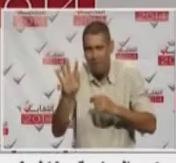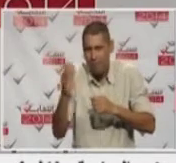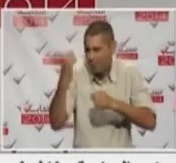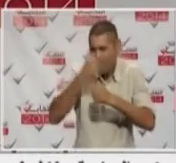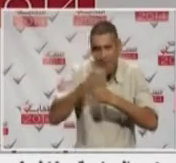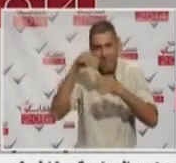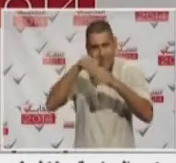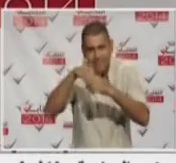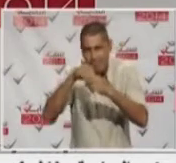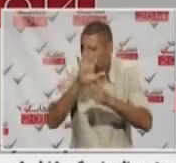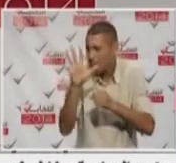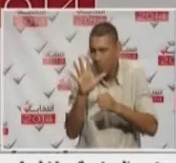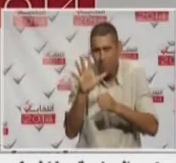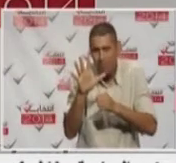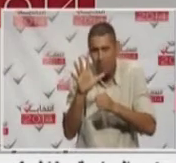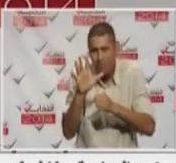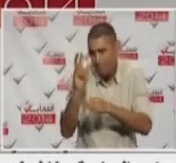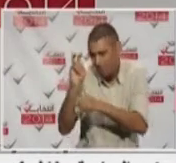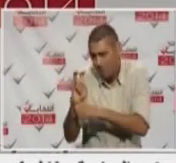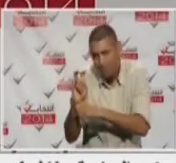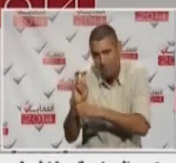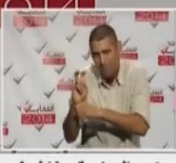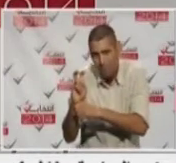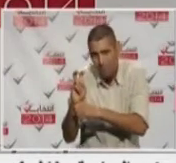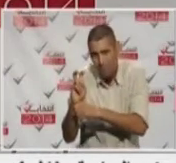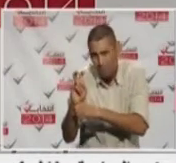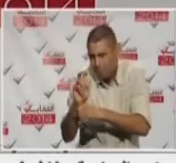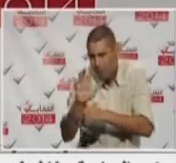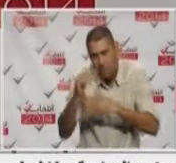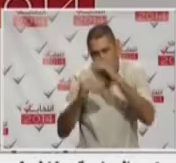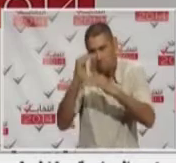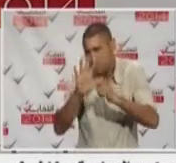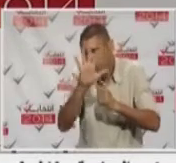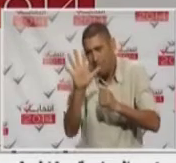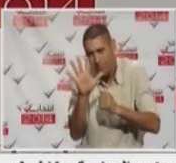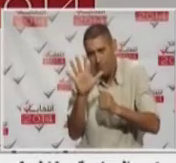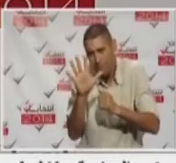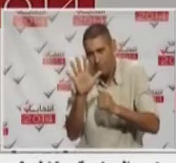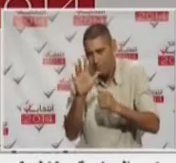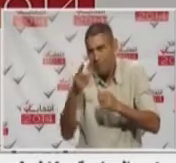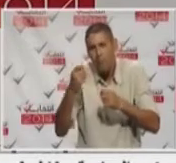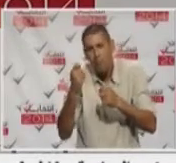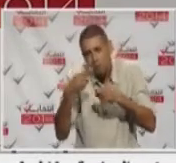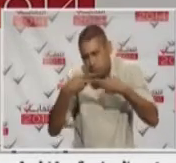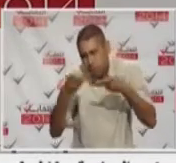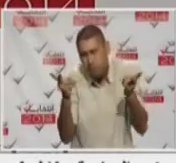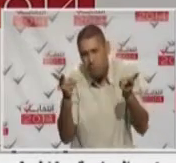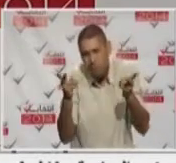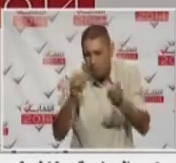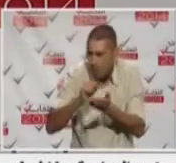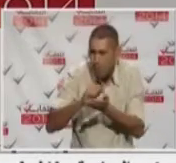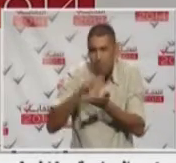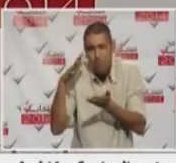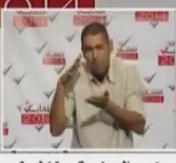اقتصاد وطني يضمن التنمية المتكاملة والتوزيع العادل لخيرات وصيانة الاستقلال البلاد والذود